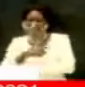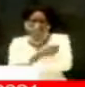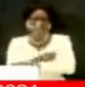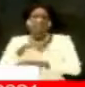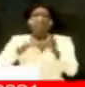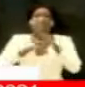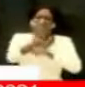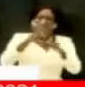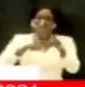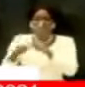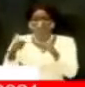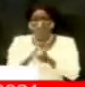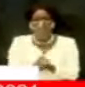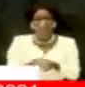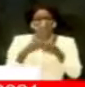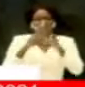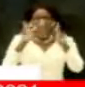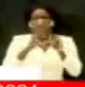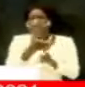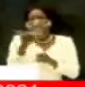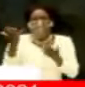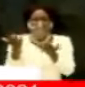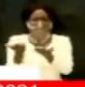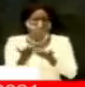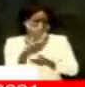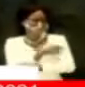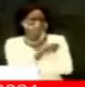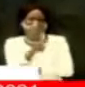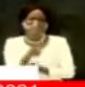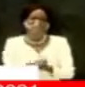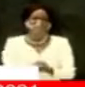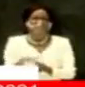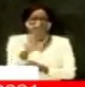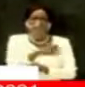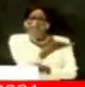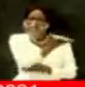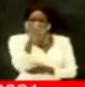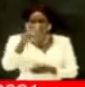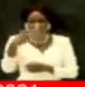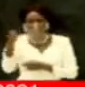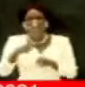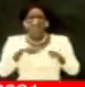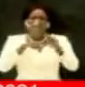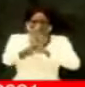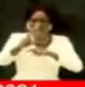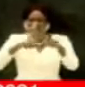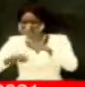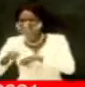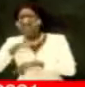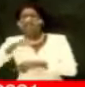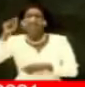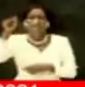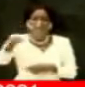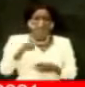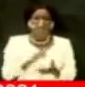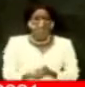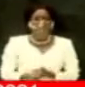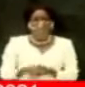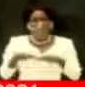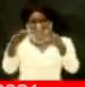afikira wina aliyense komanso afika kudera lina lililonse mdziko muno chabwino mwina pamene tikusiyana madzulo